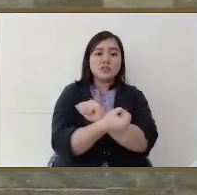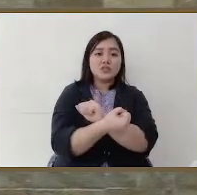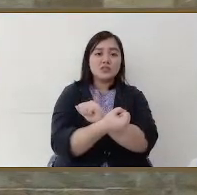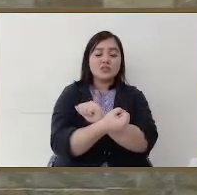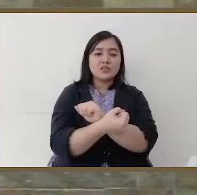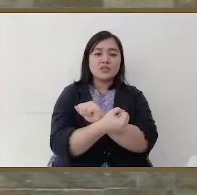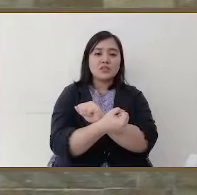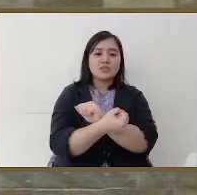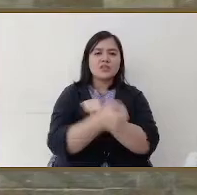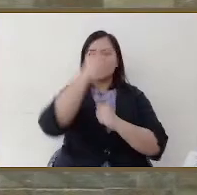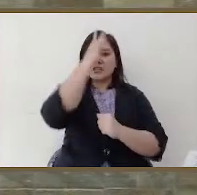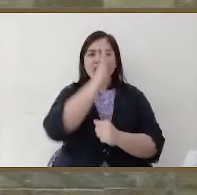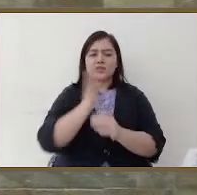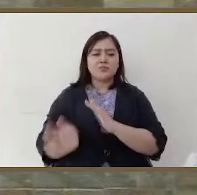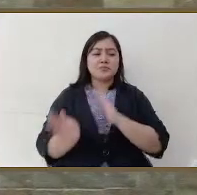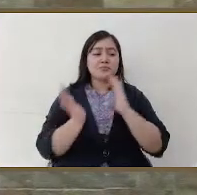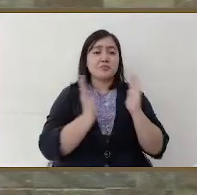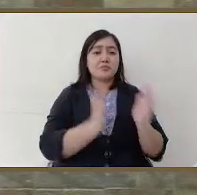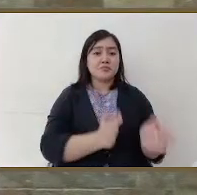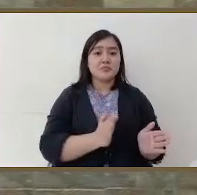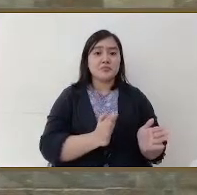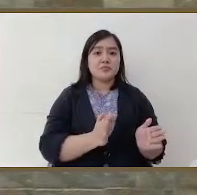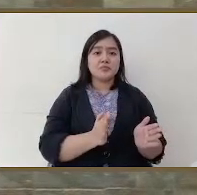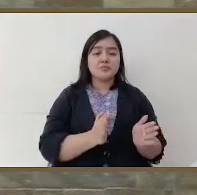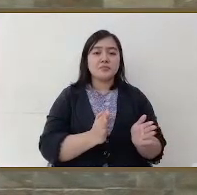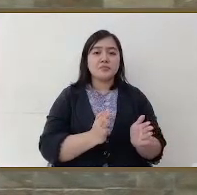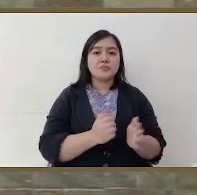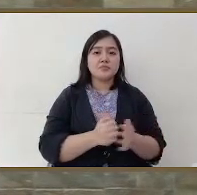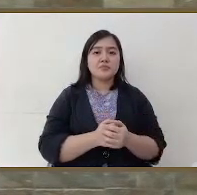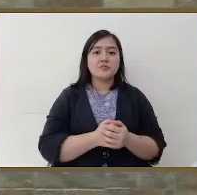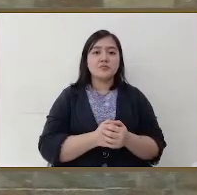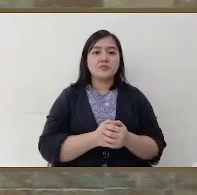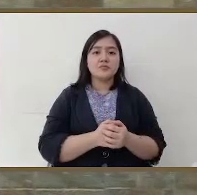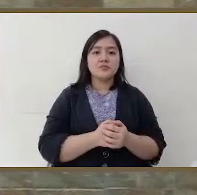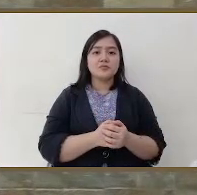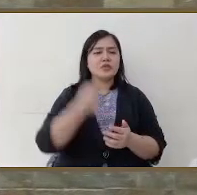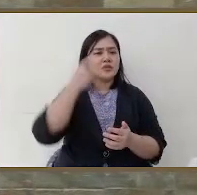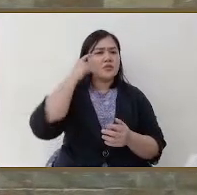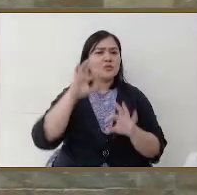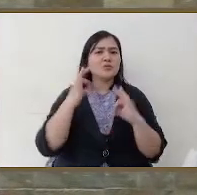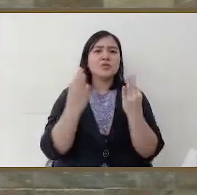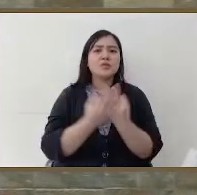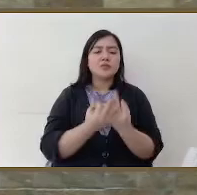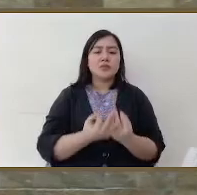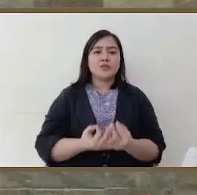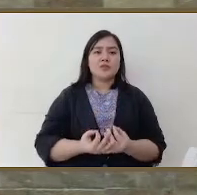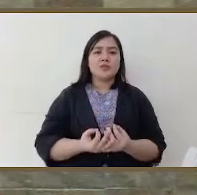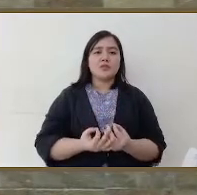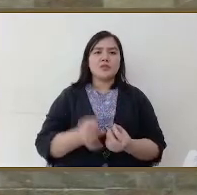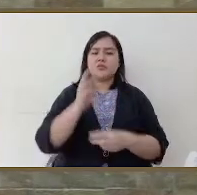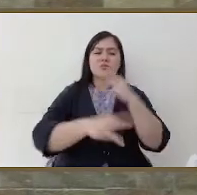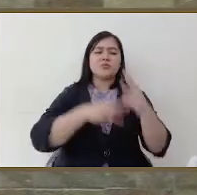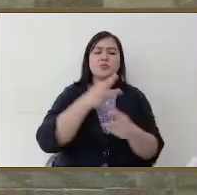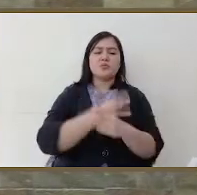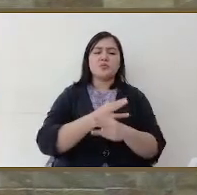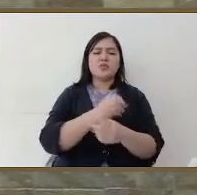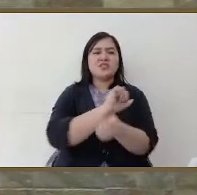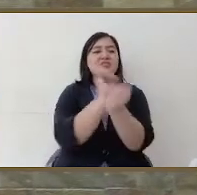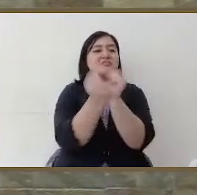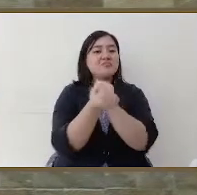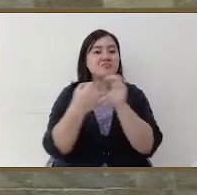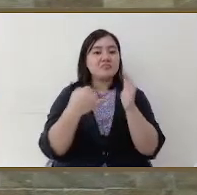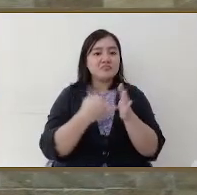structure of God's, has changed the structure of God in the family. Pinalta nila lahat. At ngayon, nagpasok sila